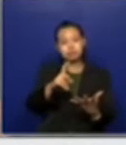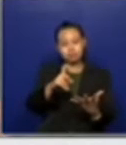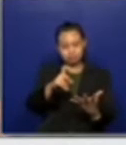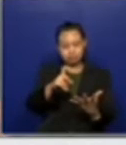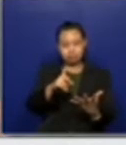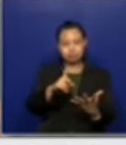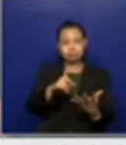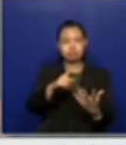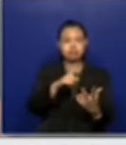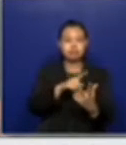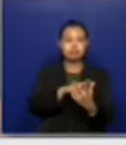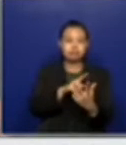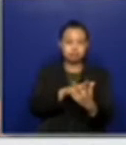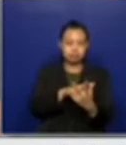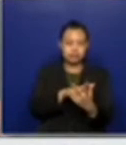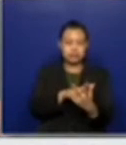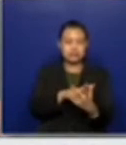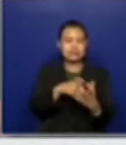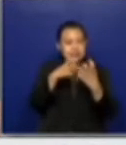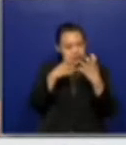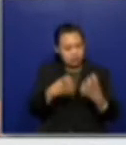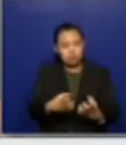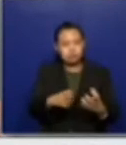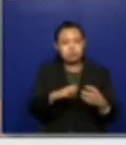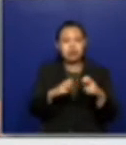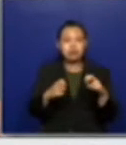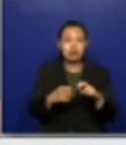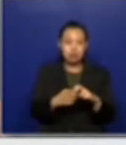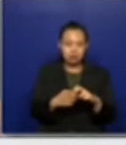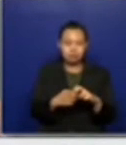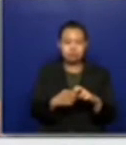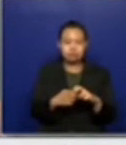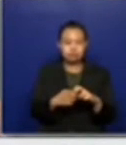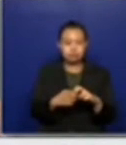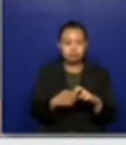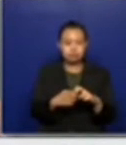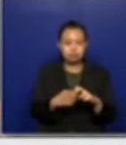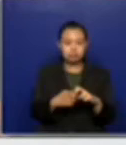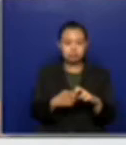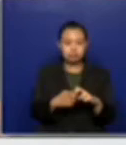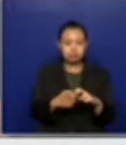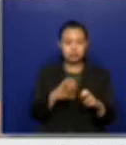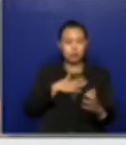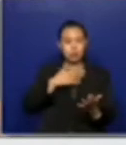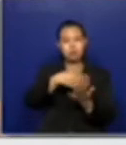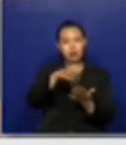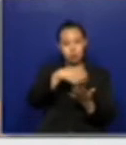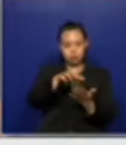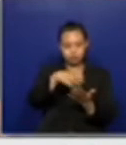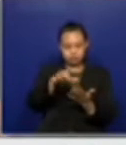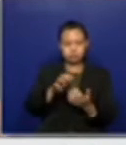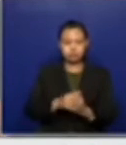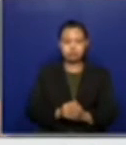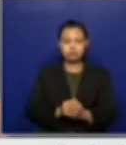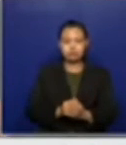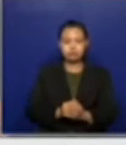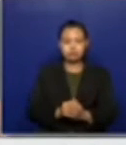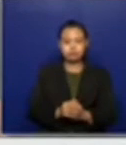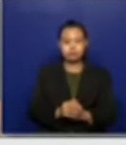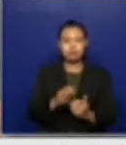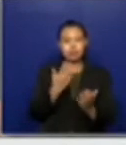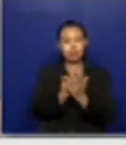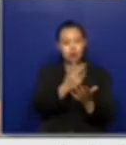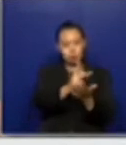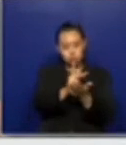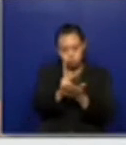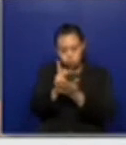างอาการน่าเป็นห่วงดังที่กระผมได้กราบเรียนไปแต่ต้นว่ากู้เงินมา